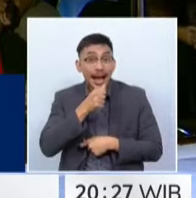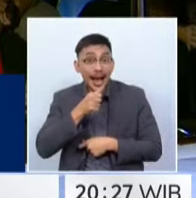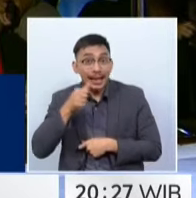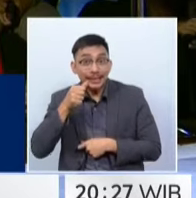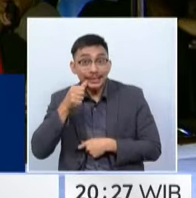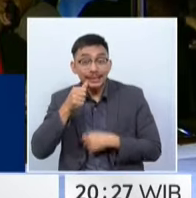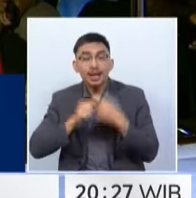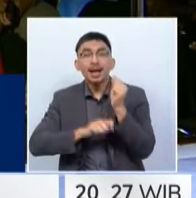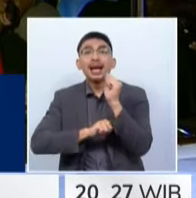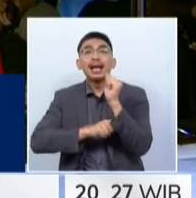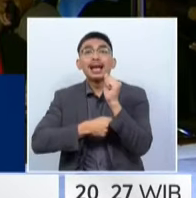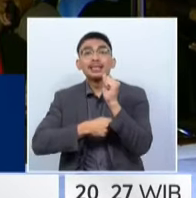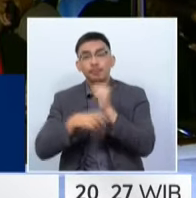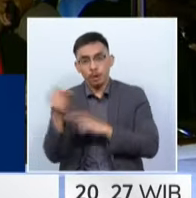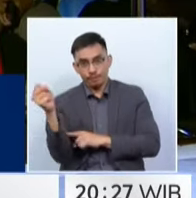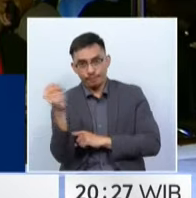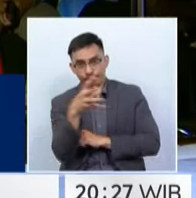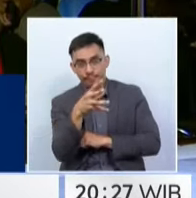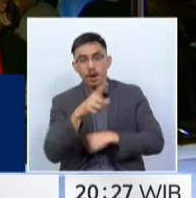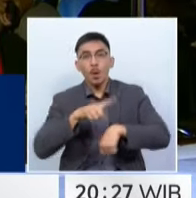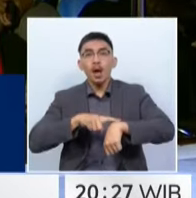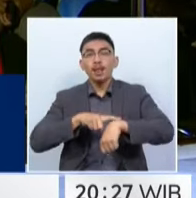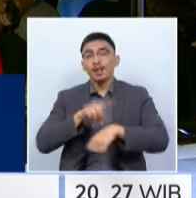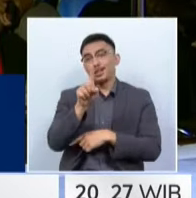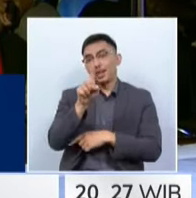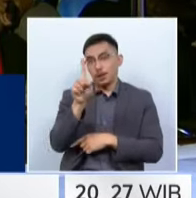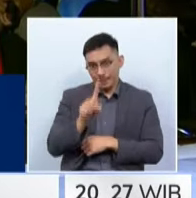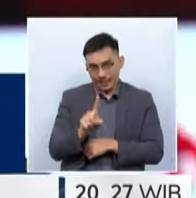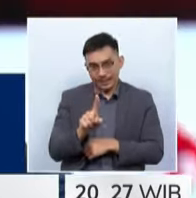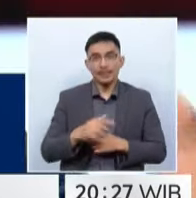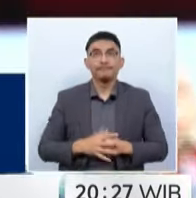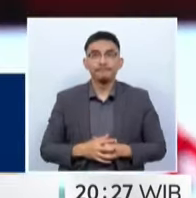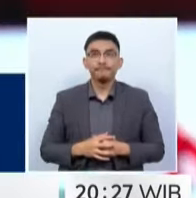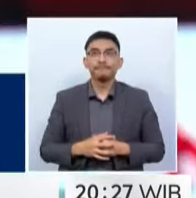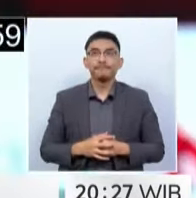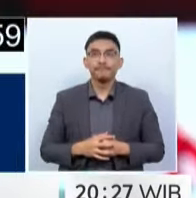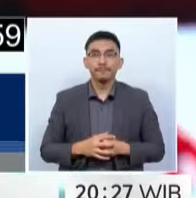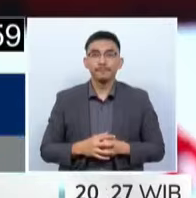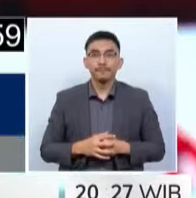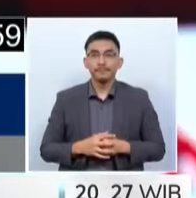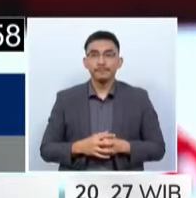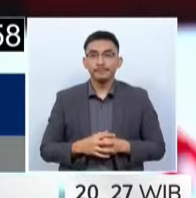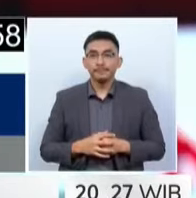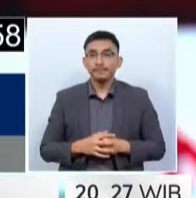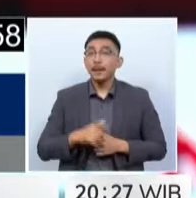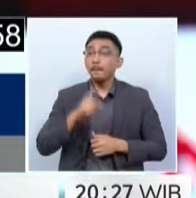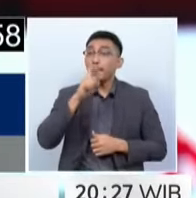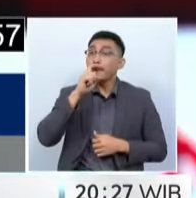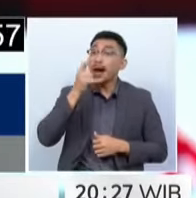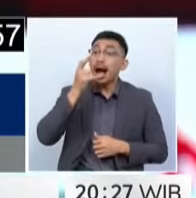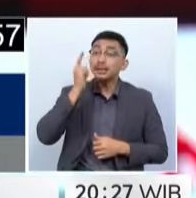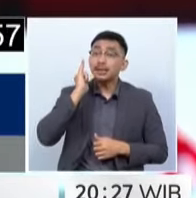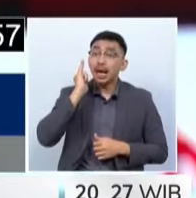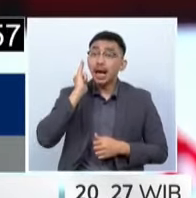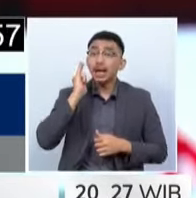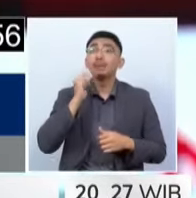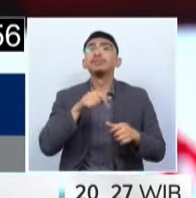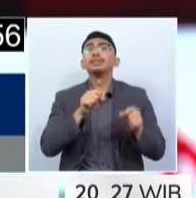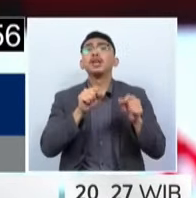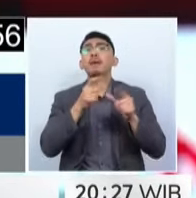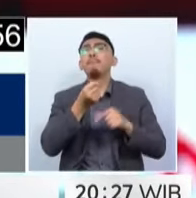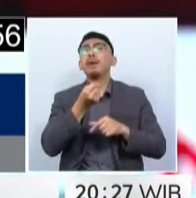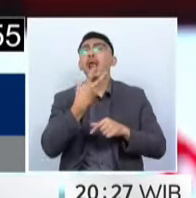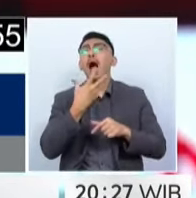jawaban dari capres nomor urut 3 waktu Bapak 1 menit dimulai ketika berbicara jawaban Pak Ganjar tidak ada satu kata pun menyebut kata ASEAN